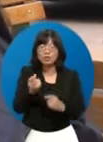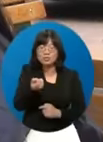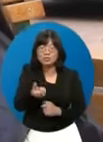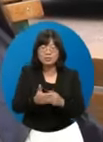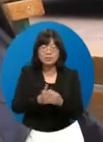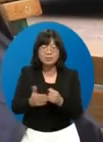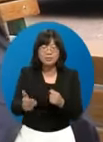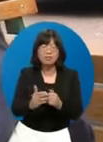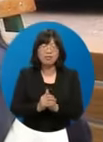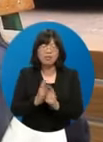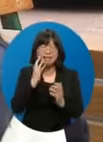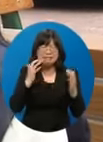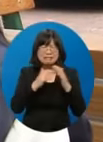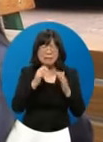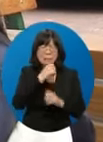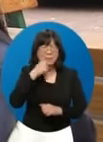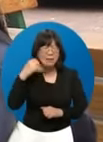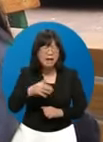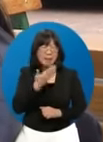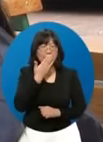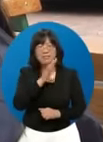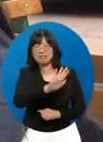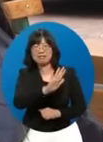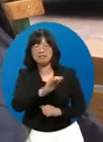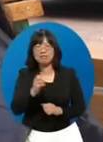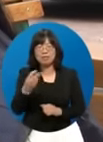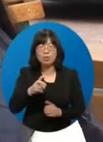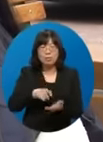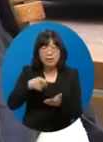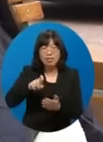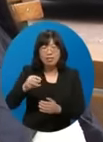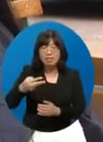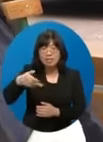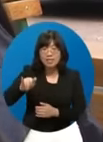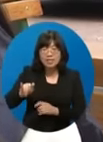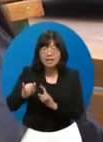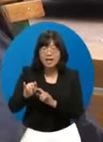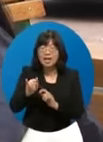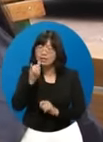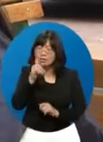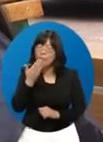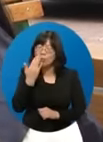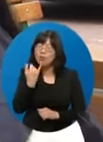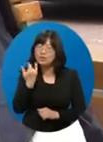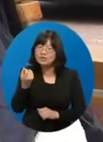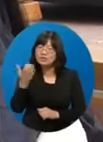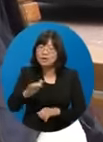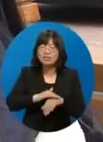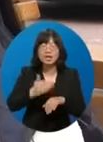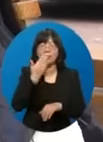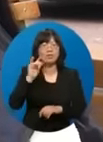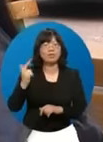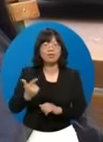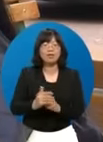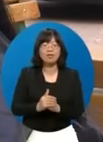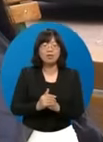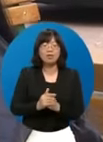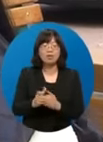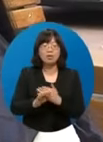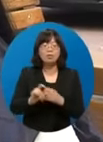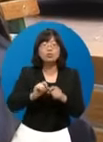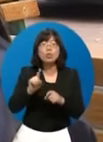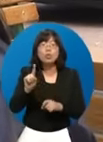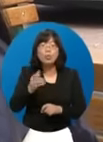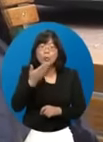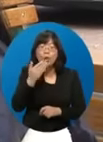어 김치는 맛 없어서 잘 안 먹고 멸치는 있으면 먹긴 하는데 잘 안 먹어요 그럼 주로 어떤 거